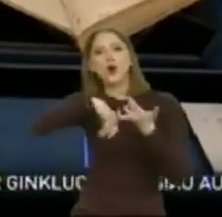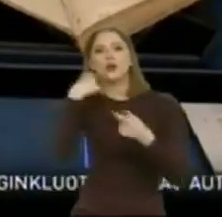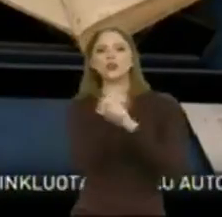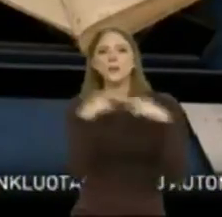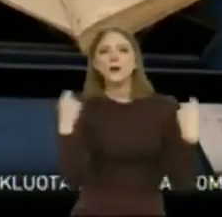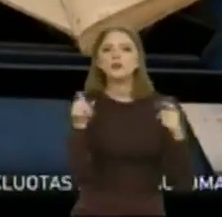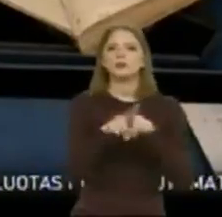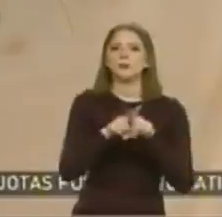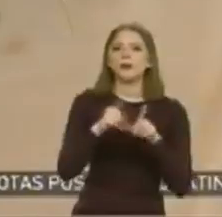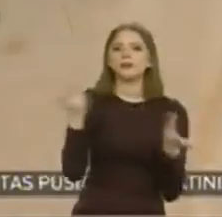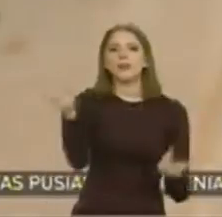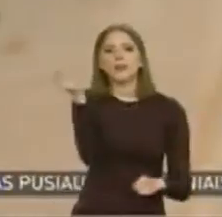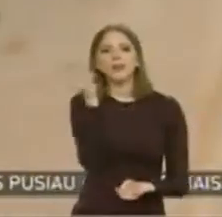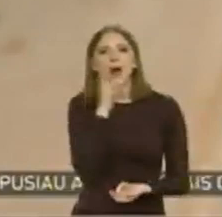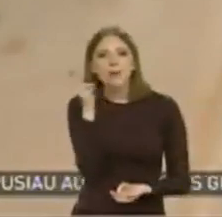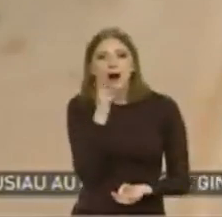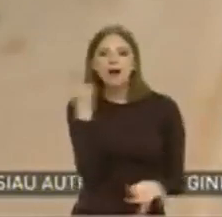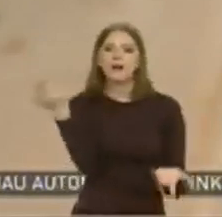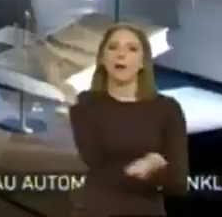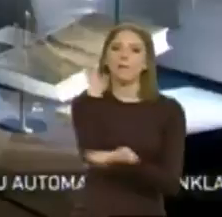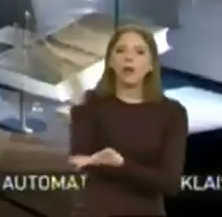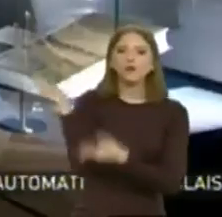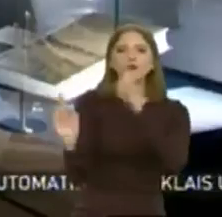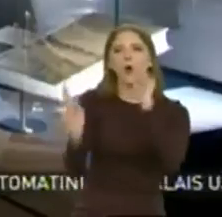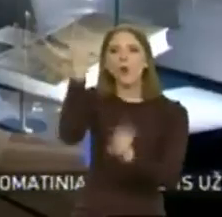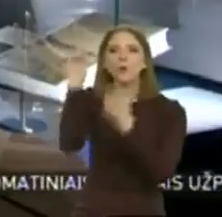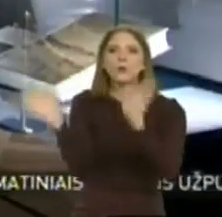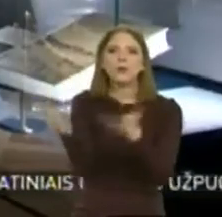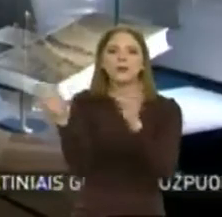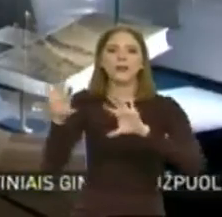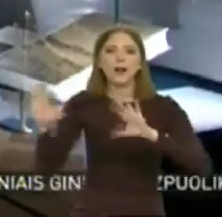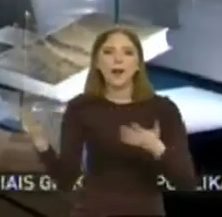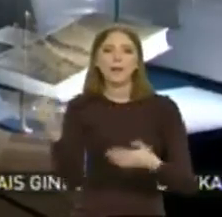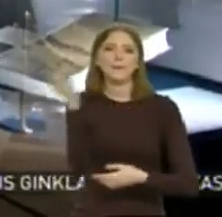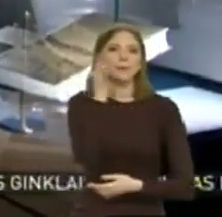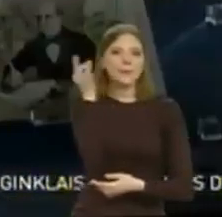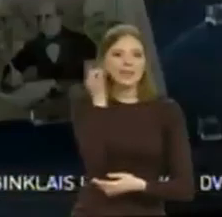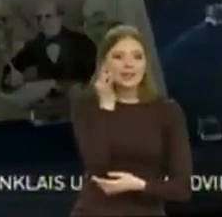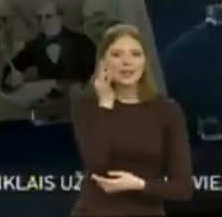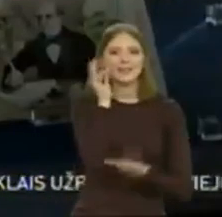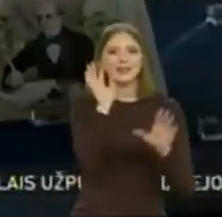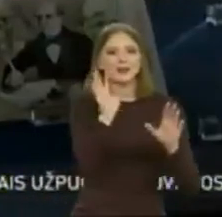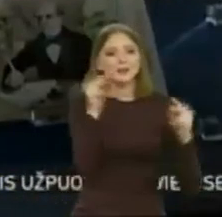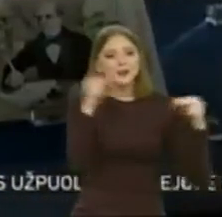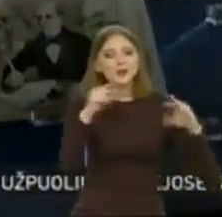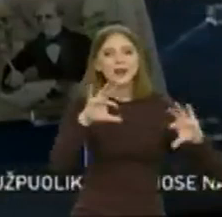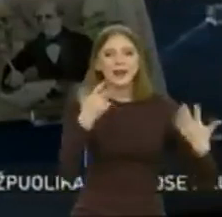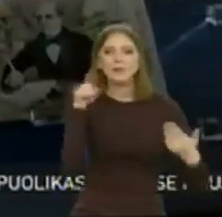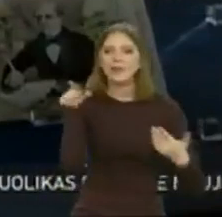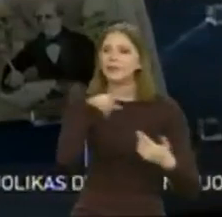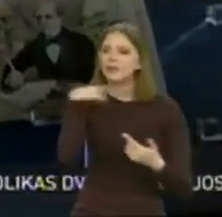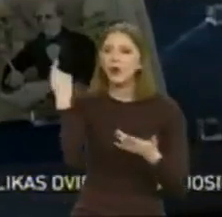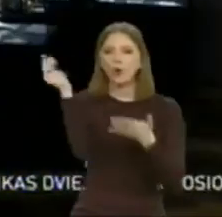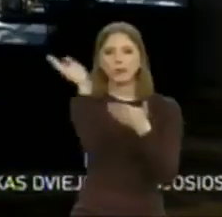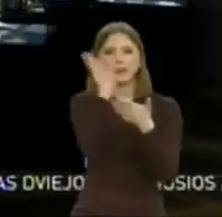auginti taboką, medžius, rūpintis bitėmis. Eksponatai surinkti iš 17 institucijų. Parodą papildo meno